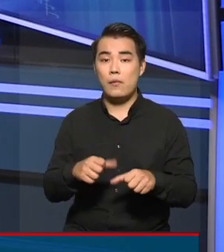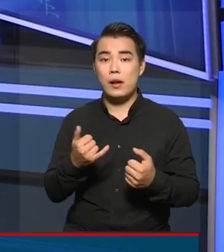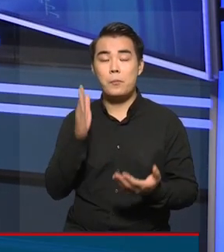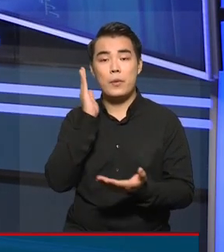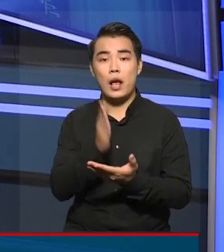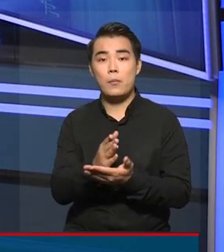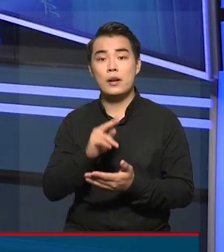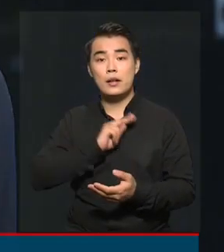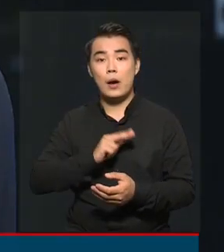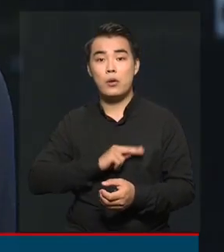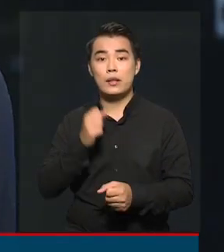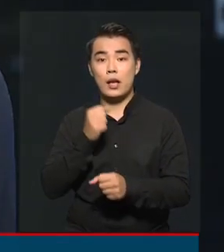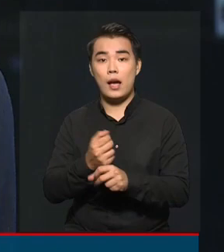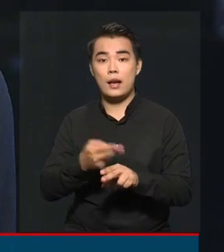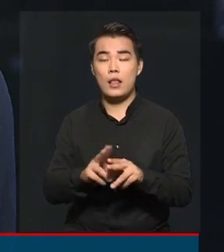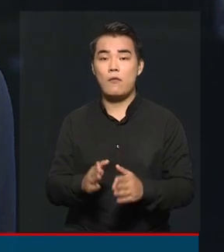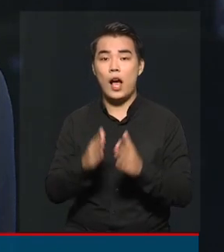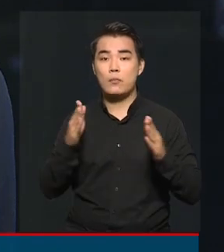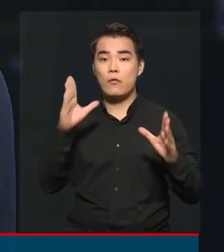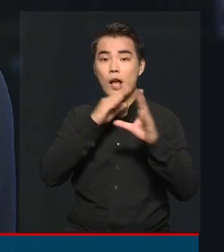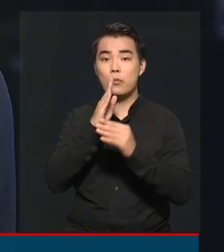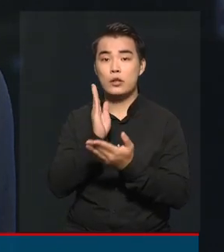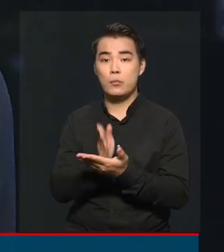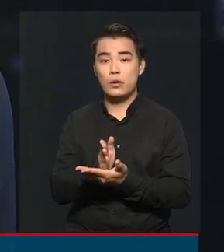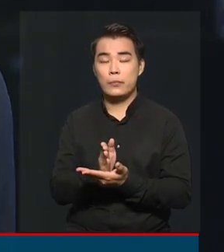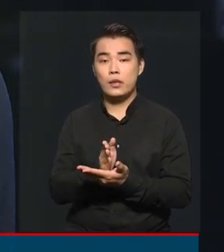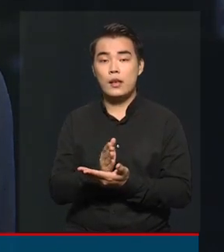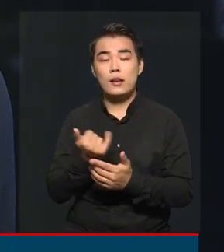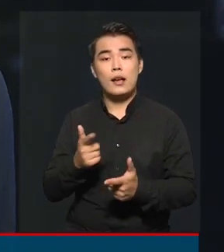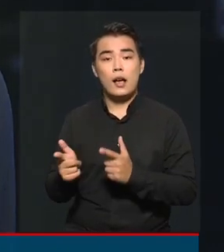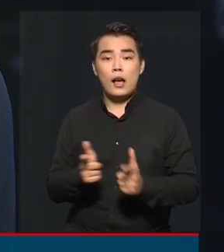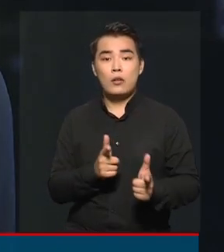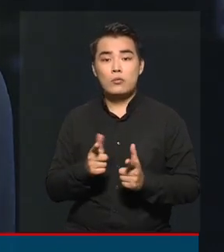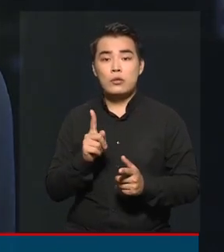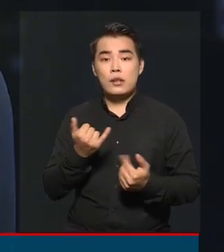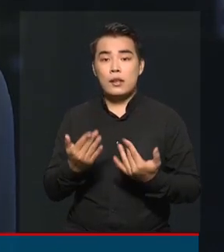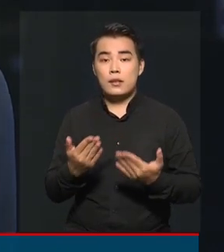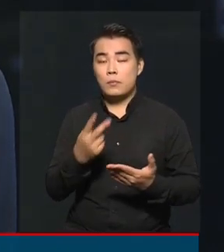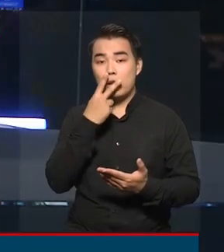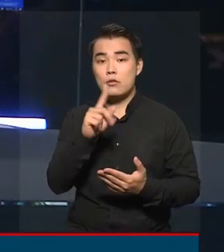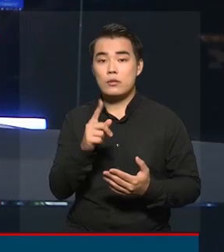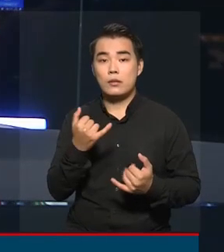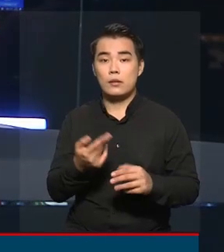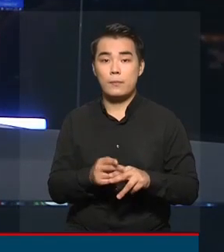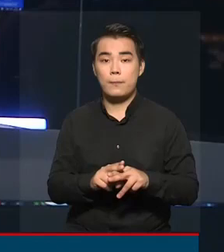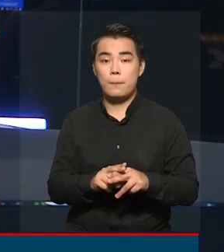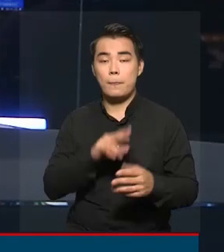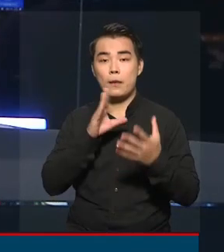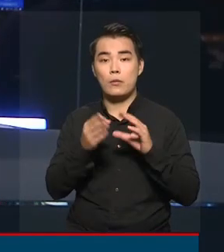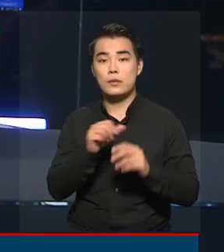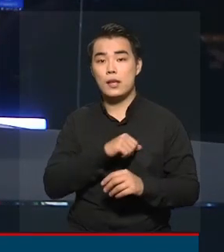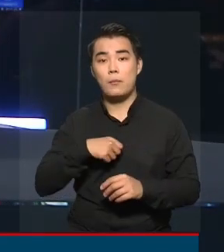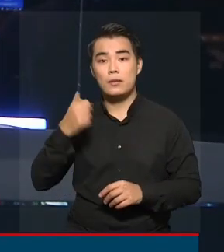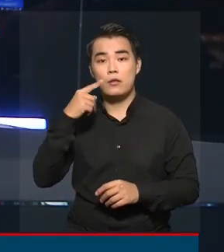тікелей жүзеге асыруға бұл үлкен әсерін тигізеді. Енді дайындығына байланысты келетін болсақ, жалпы енді өзіңіздеріңіз